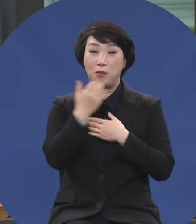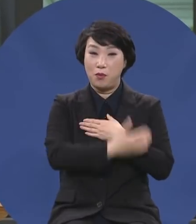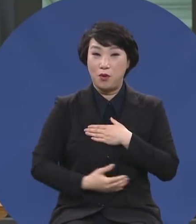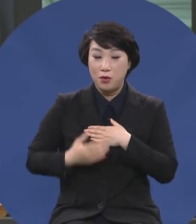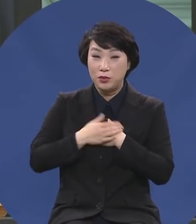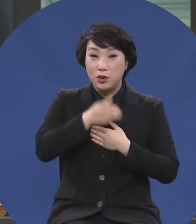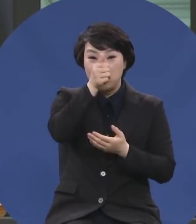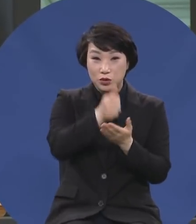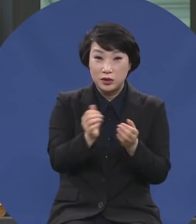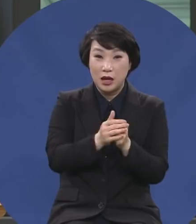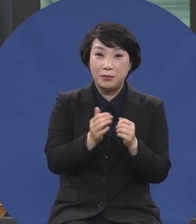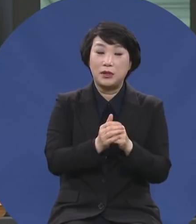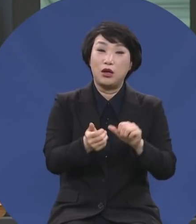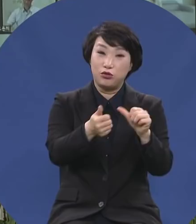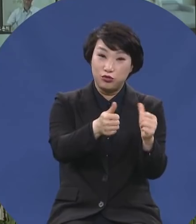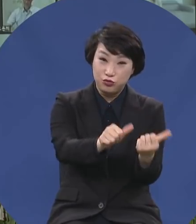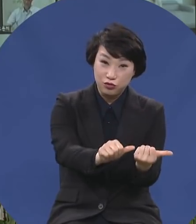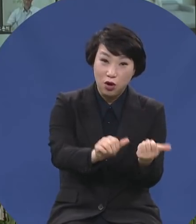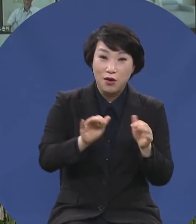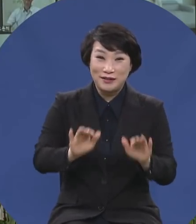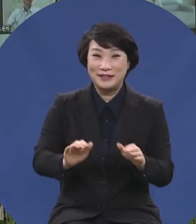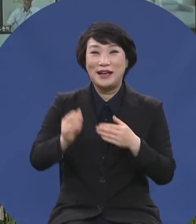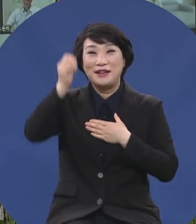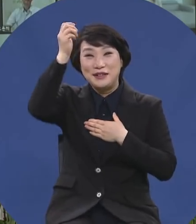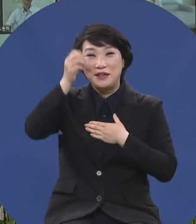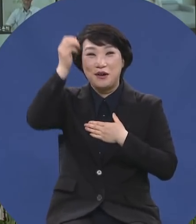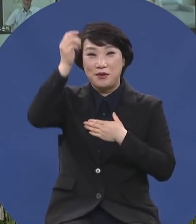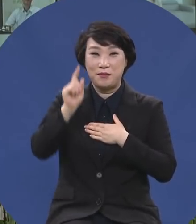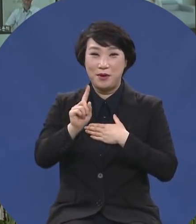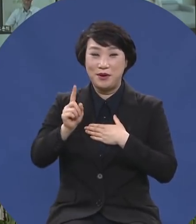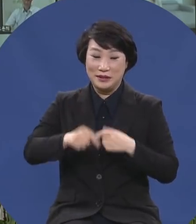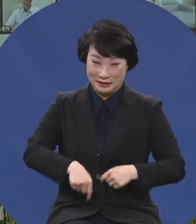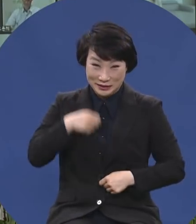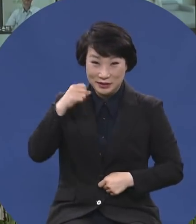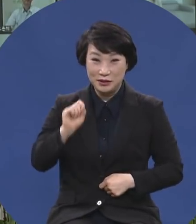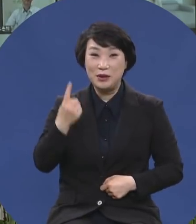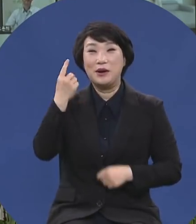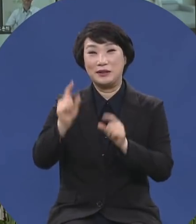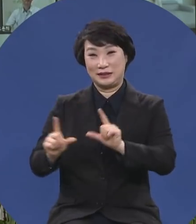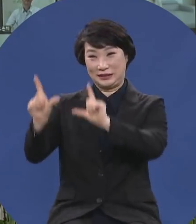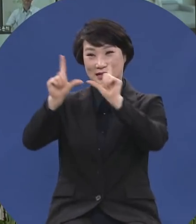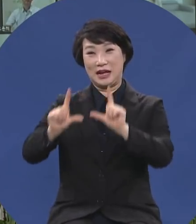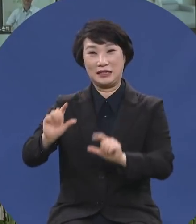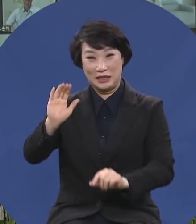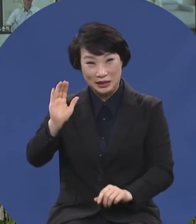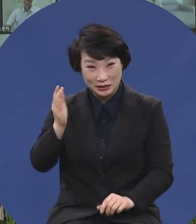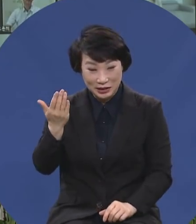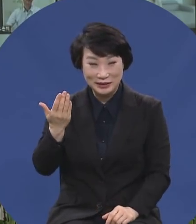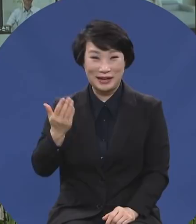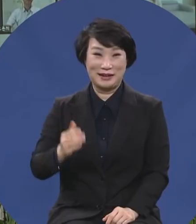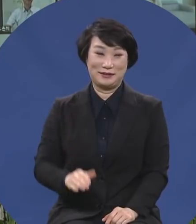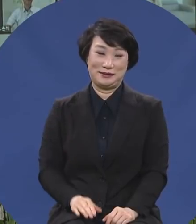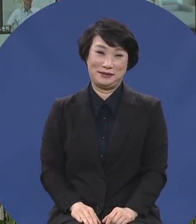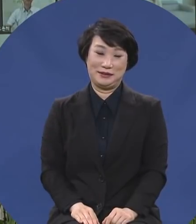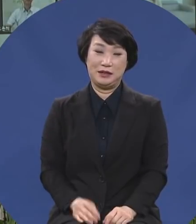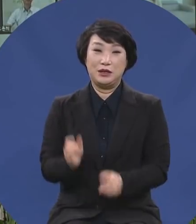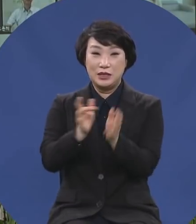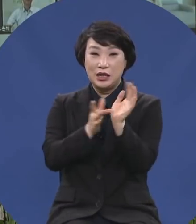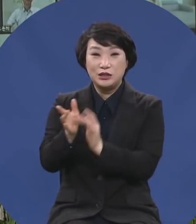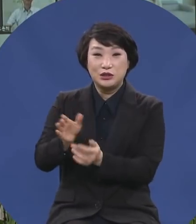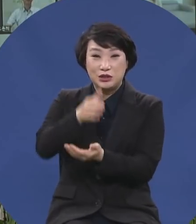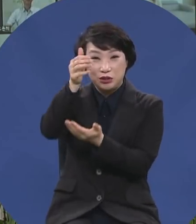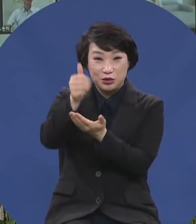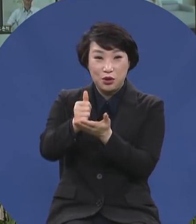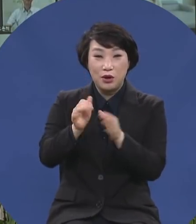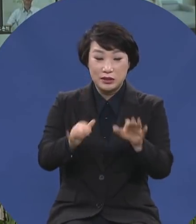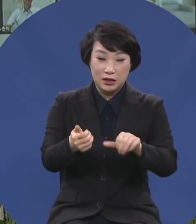몸은 죄로 인하여 죽은 것이나 영은 의로 인하여 산 것이니라. 예수를